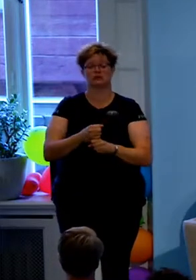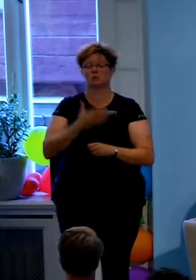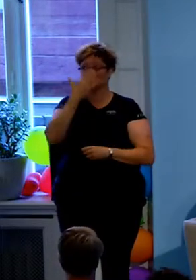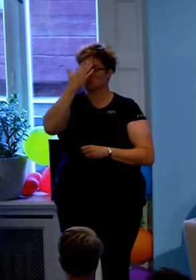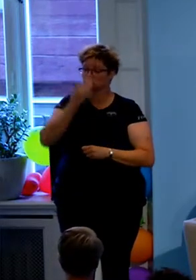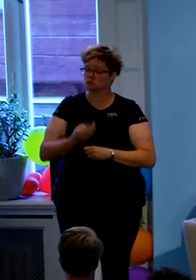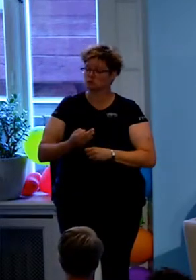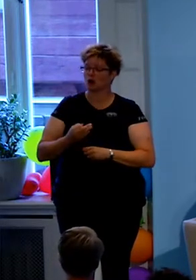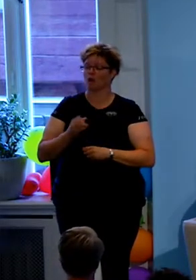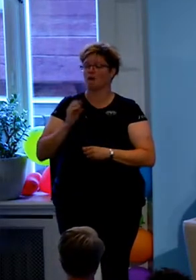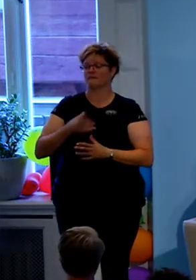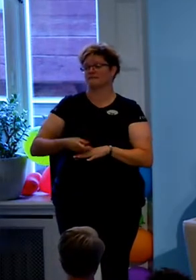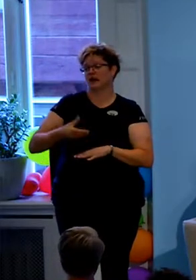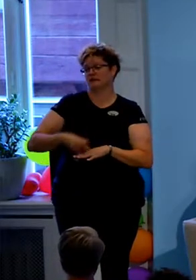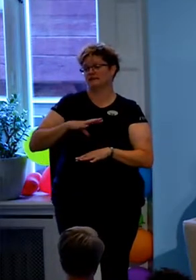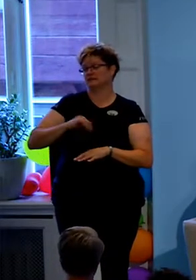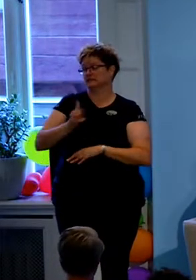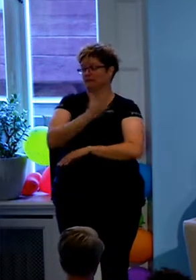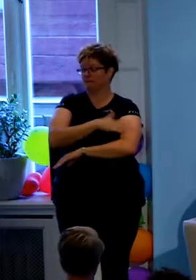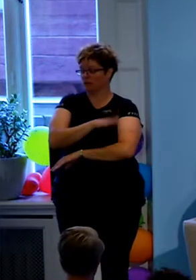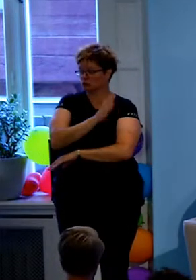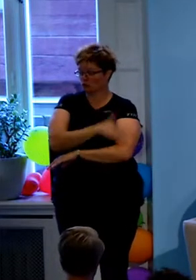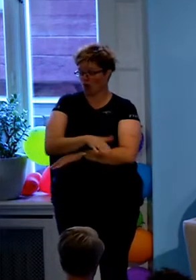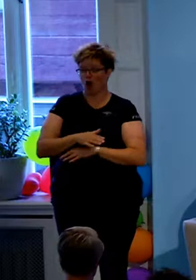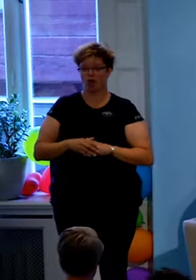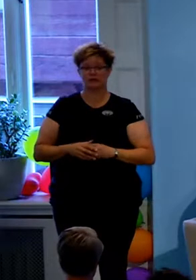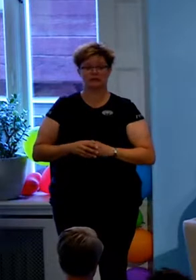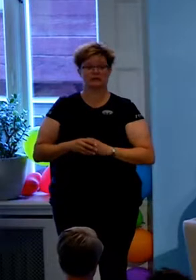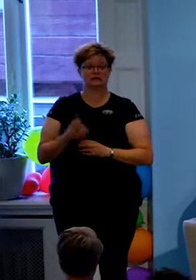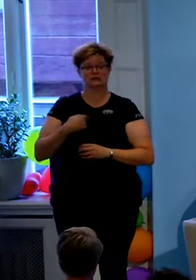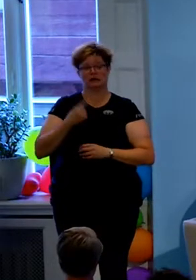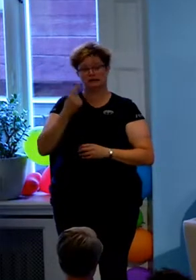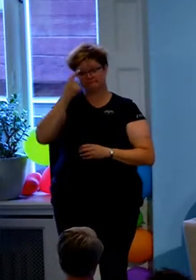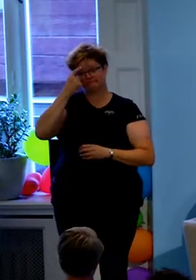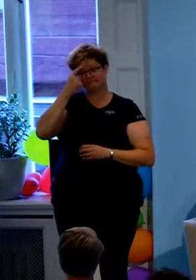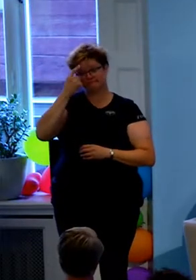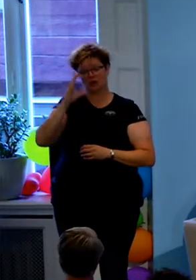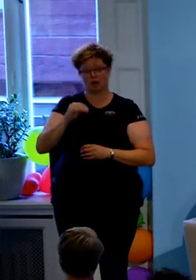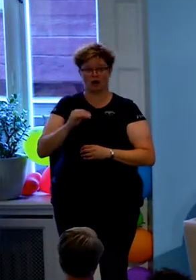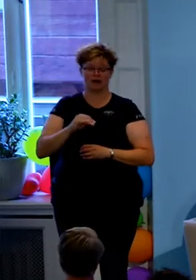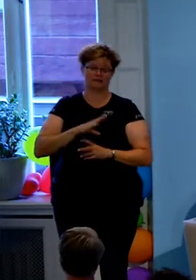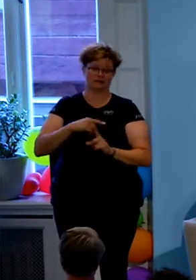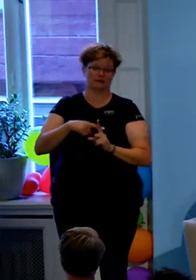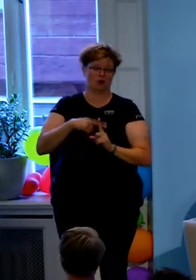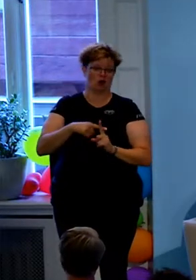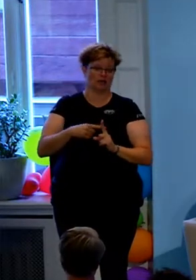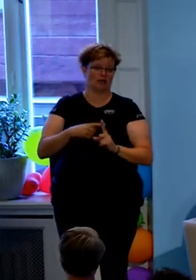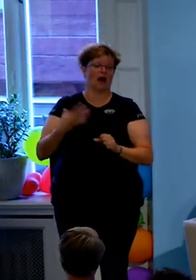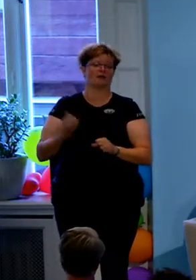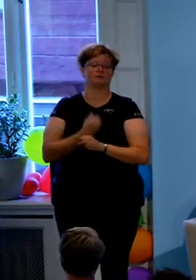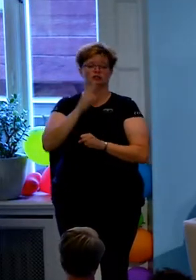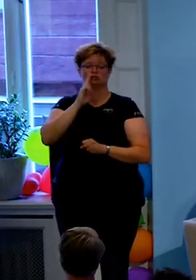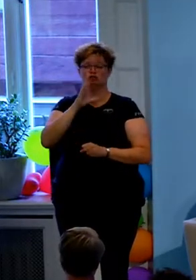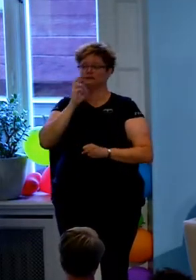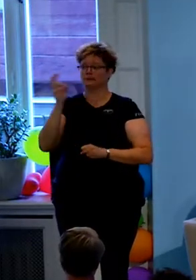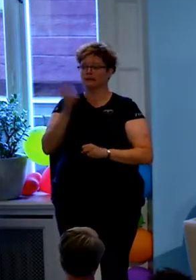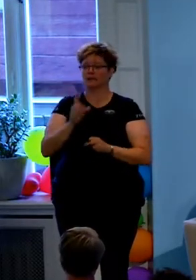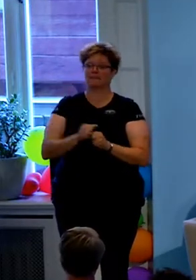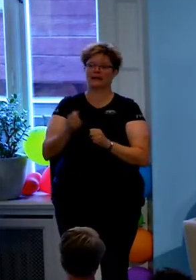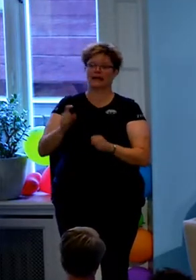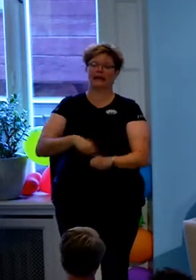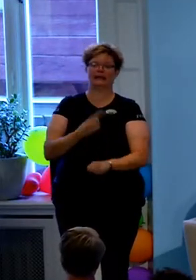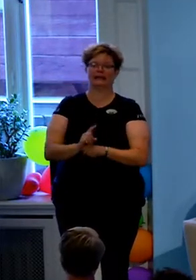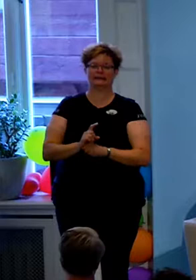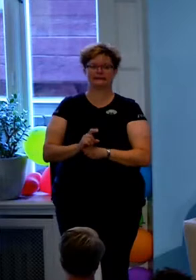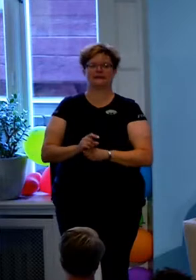om värdena som sitter i personal, och det är ju inbillar mig att det kan finnas fördelar för i nya perspektiv, men hela tiden